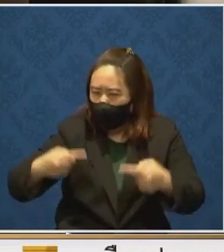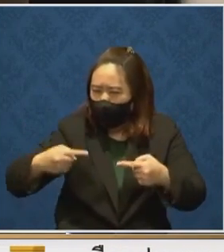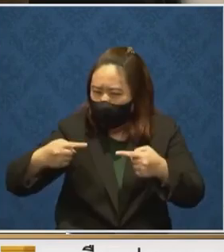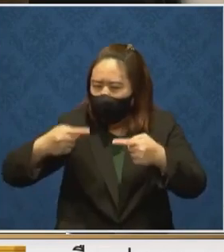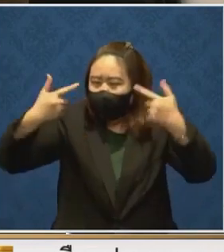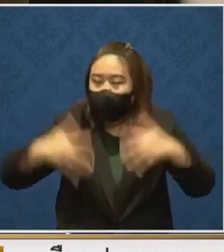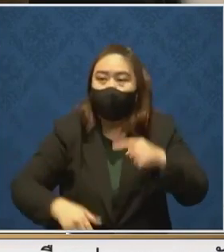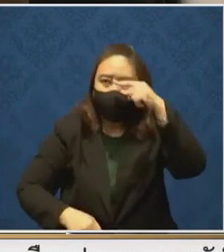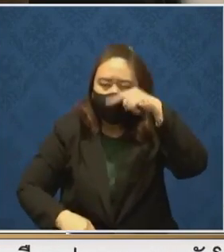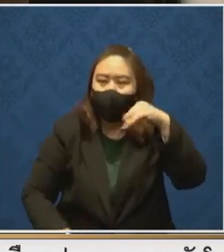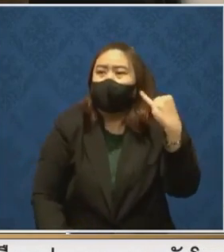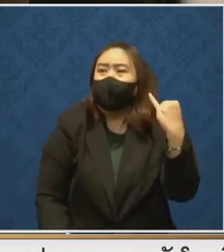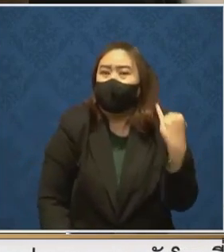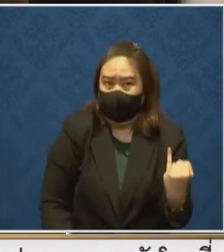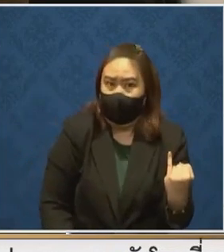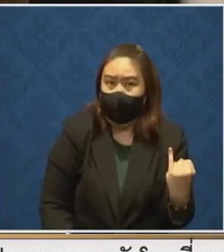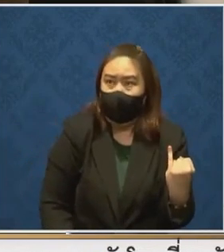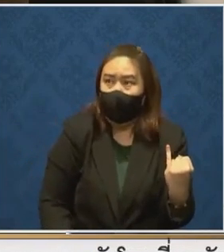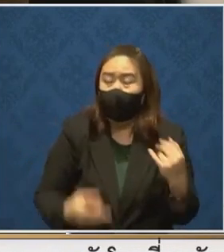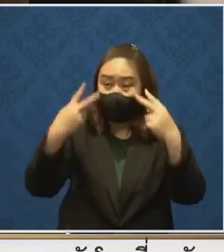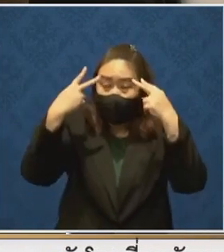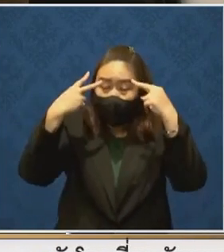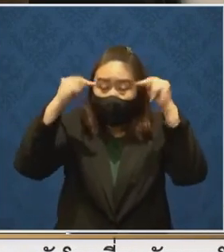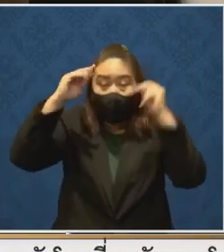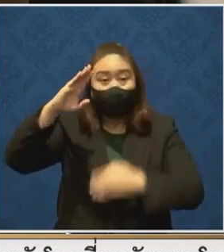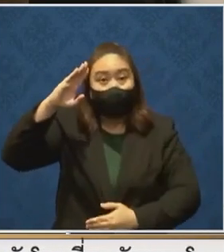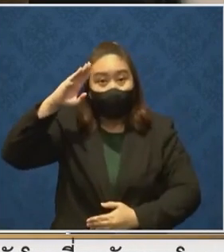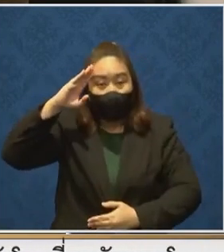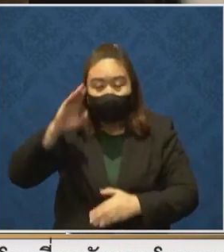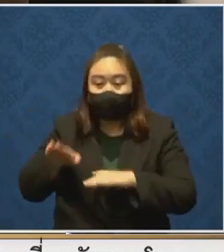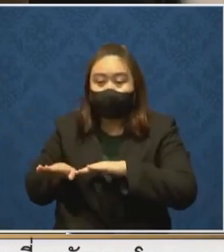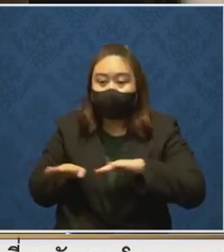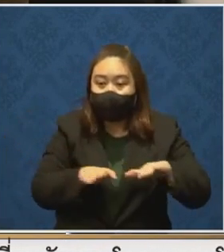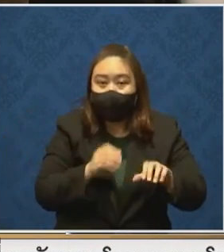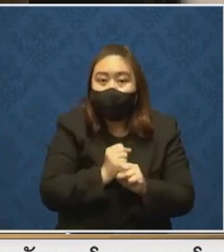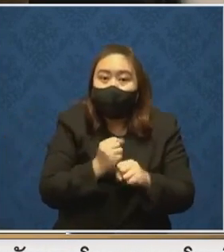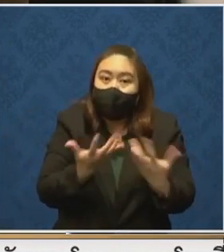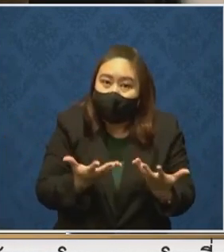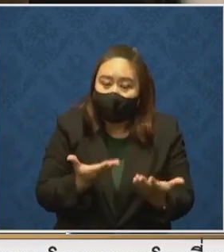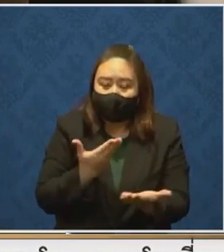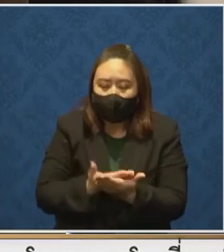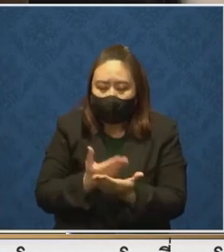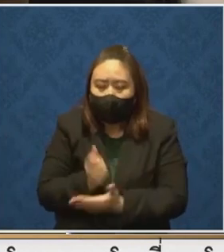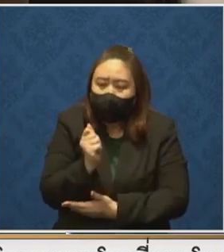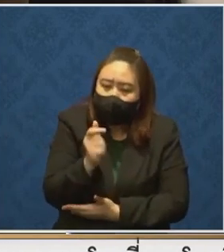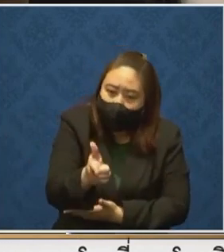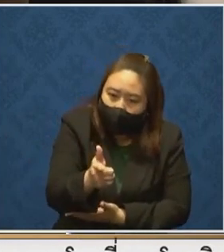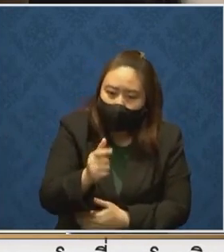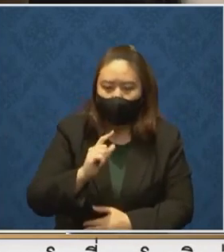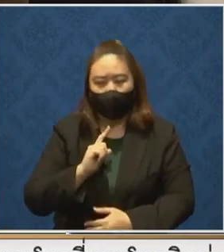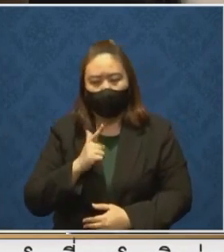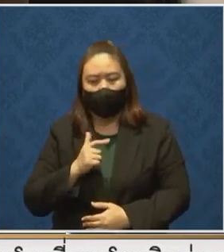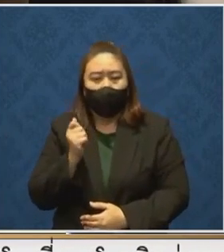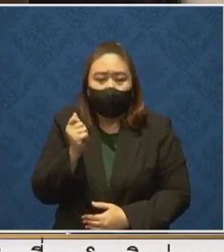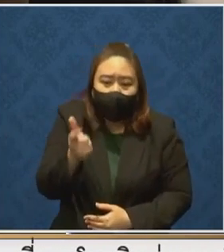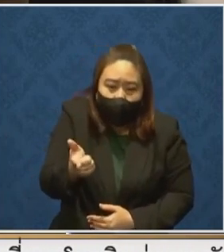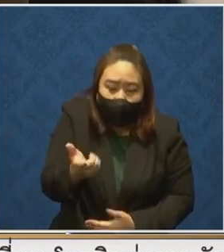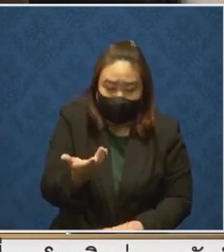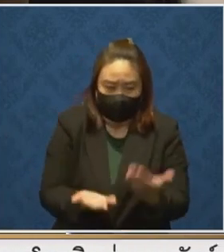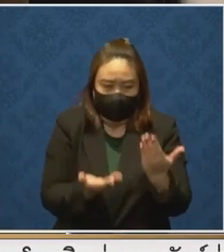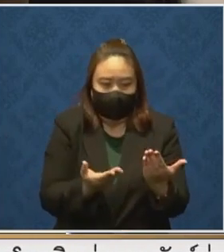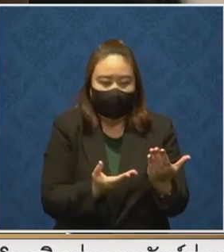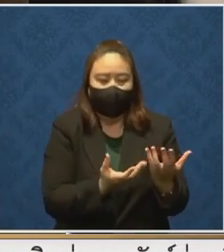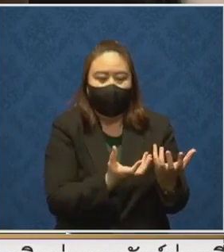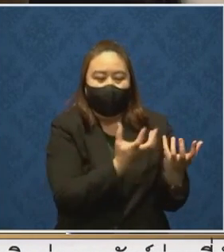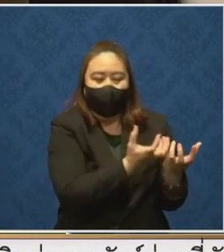พรกษ์เรีมการรบมอไ้อยางไรจะจ่ายเป็นเงินหรอทองคำหรือจะใช้วิธีเอาทัพสมบรแผนดินไปแลก